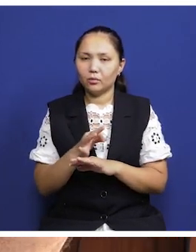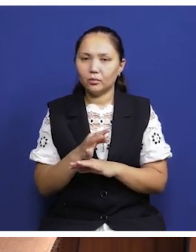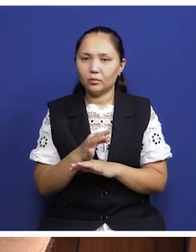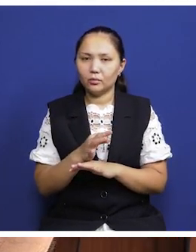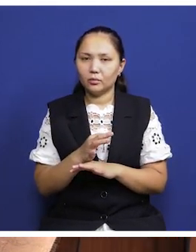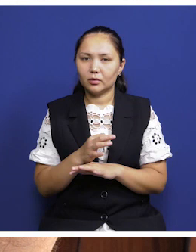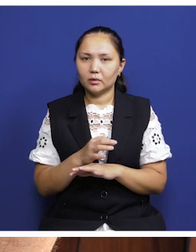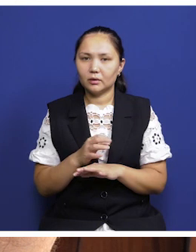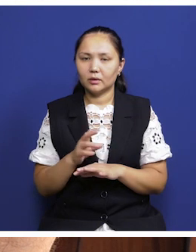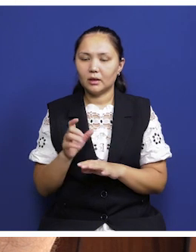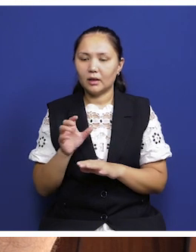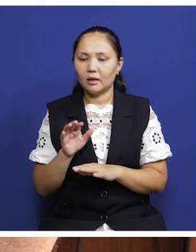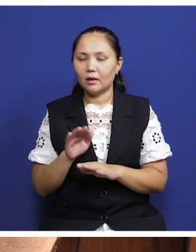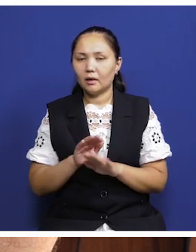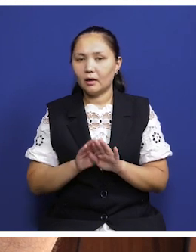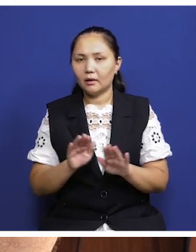округіндегі